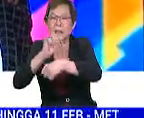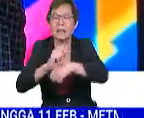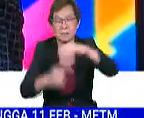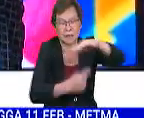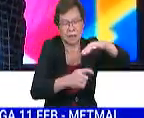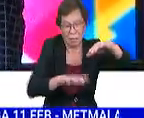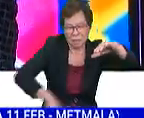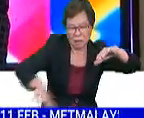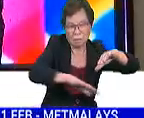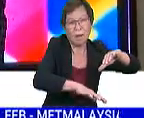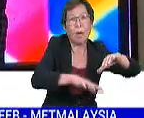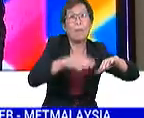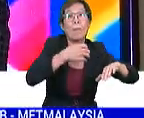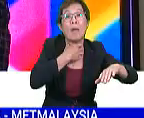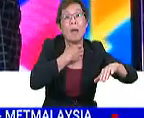di sekitar